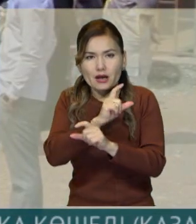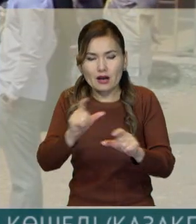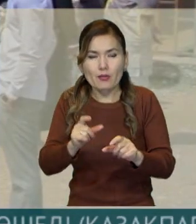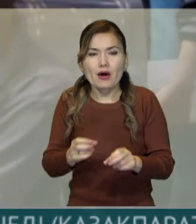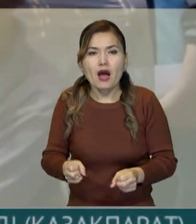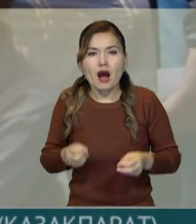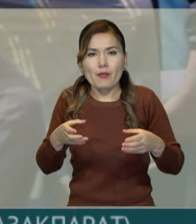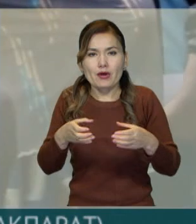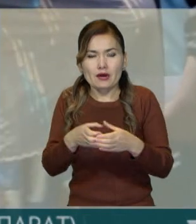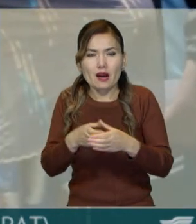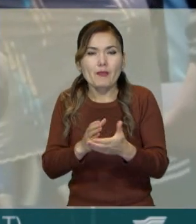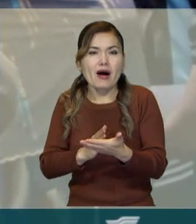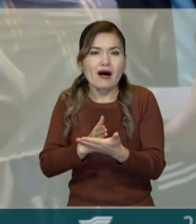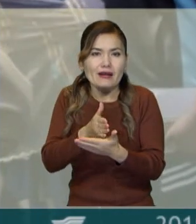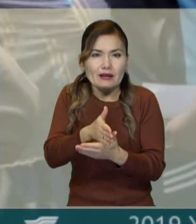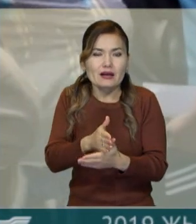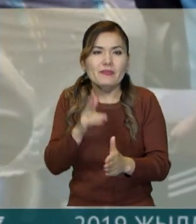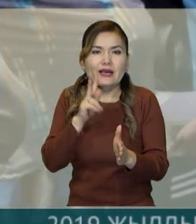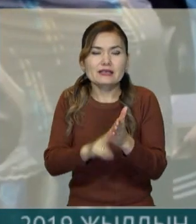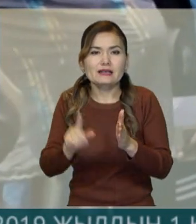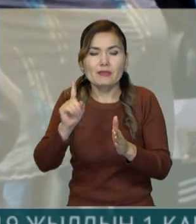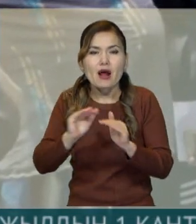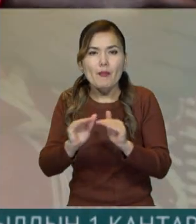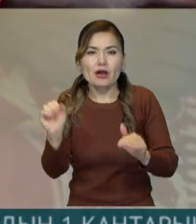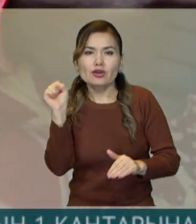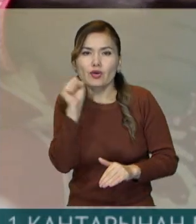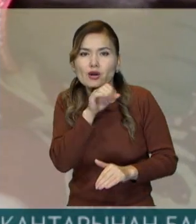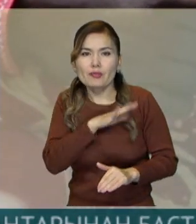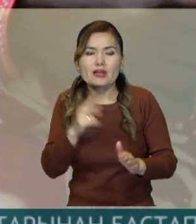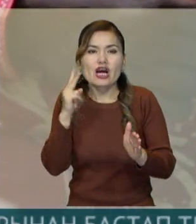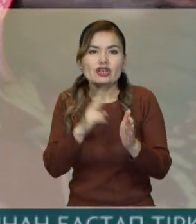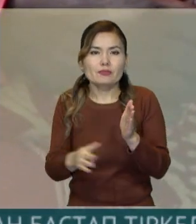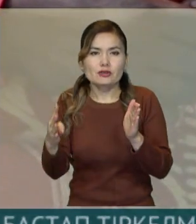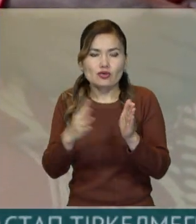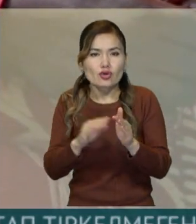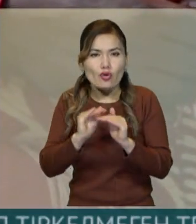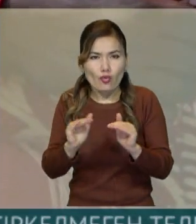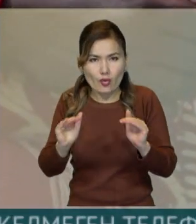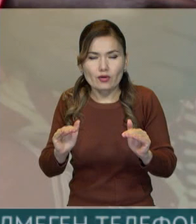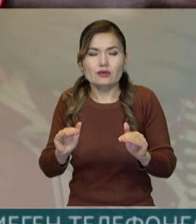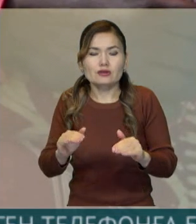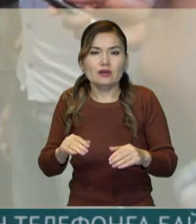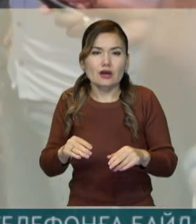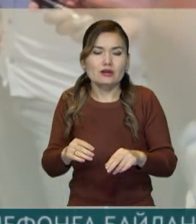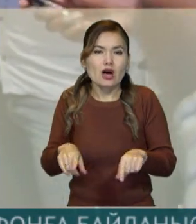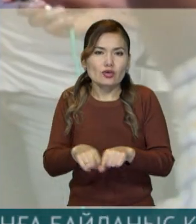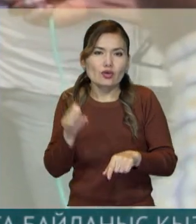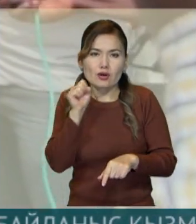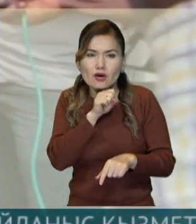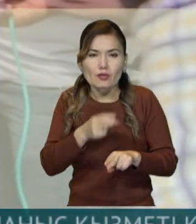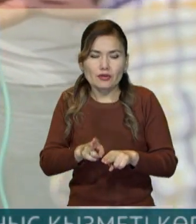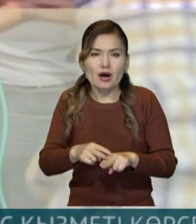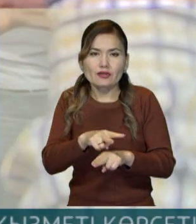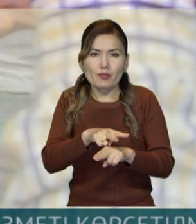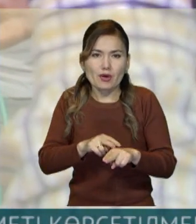бірінде қаруланған топ 81 адамды ұрлап кеткен. Олардың 79 оқушы. Оқиғадан кейін жергілікті билік өңірде